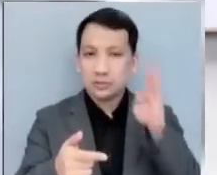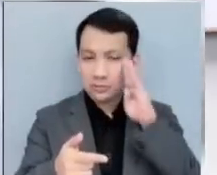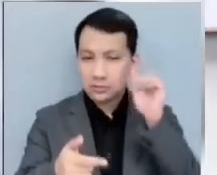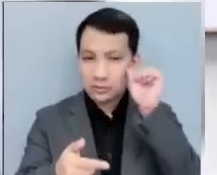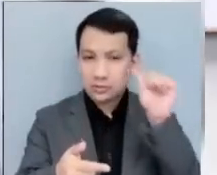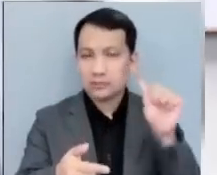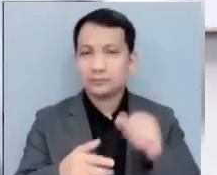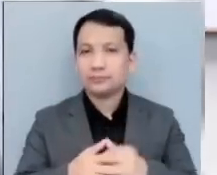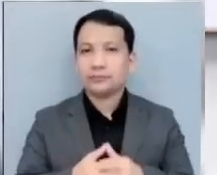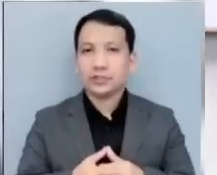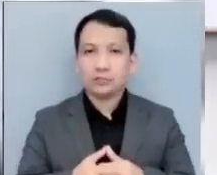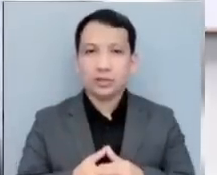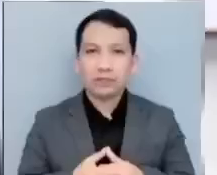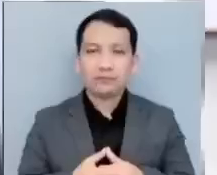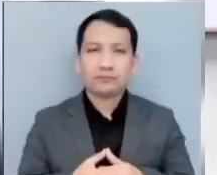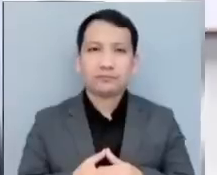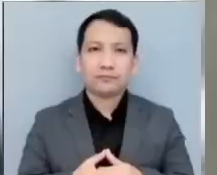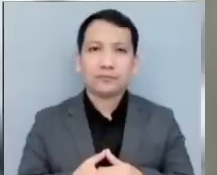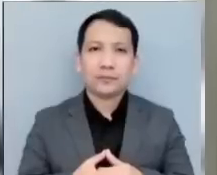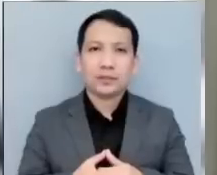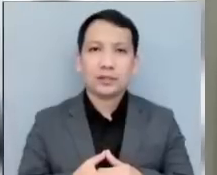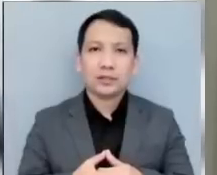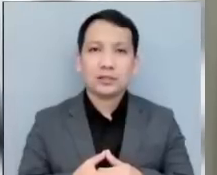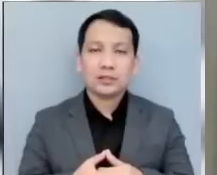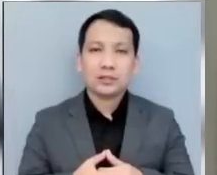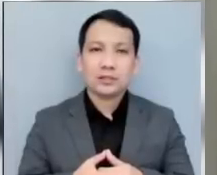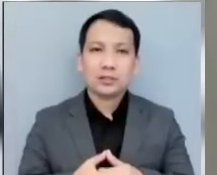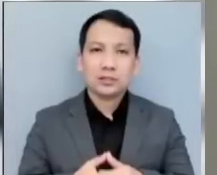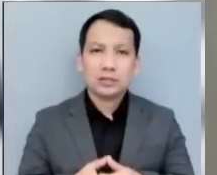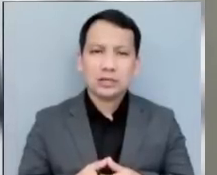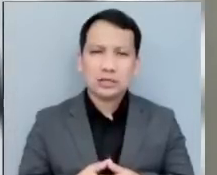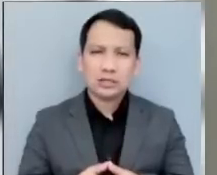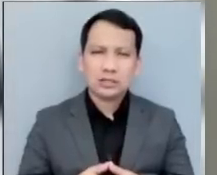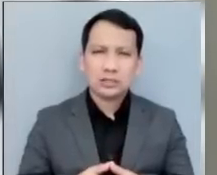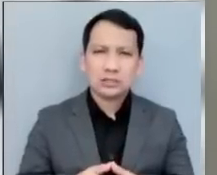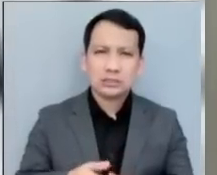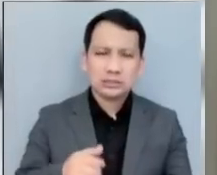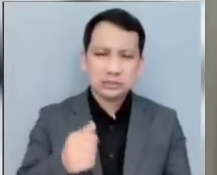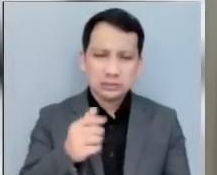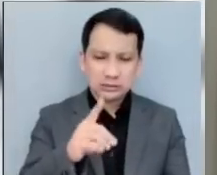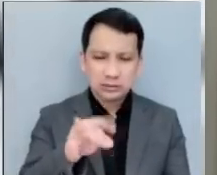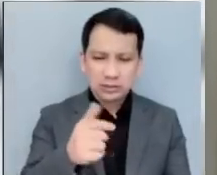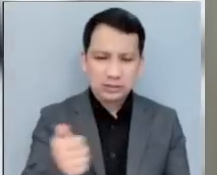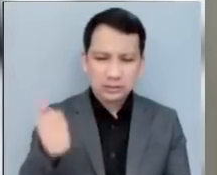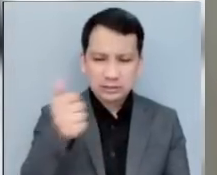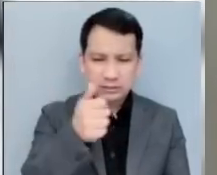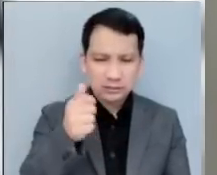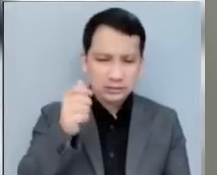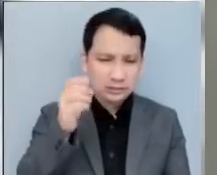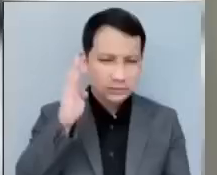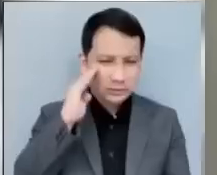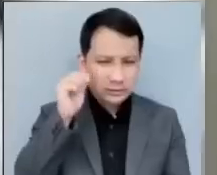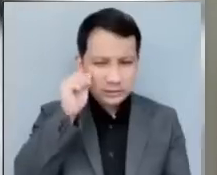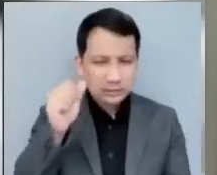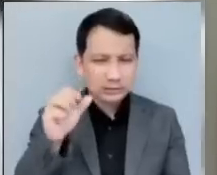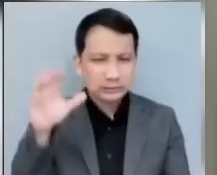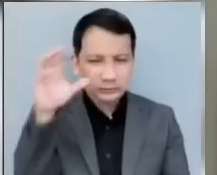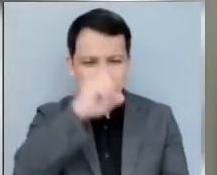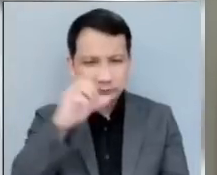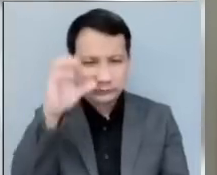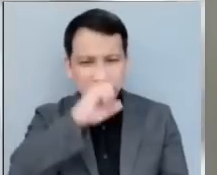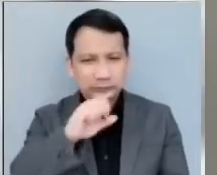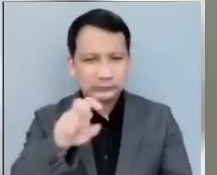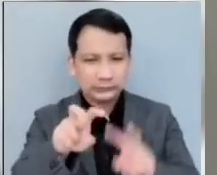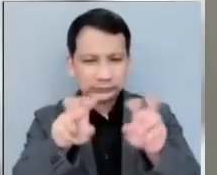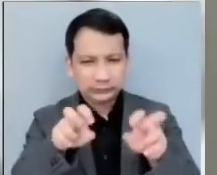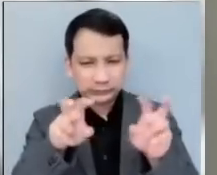pangalan, sinabi ni Secretary Abalos na nababahala siyang maraming tanong sa issue ang hindi masagot ni Santos.